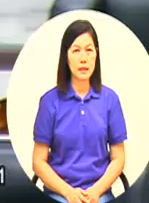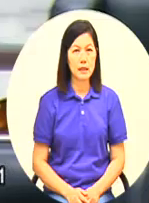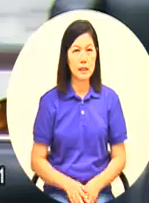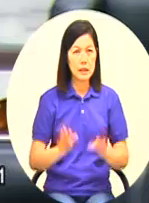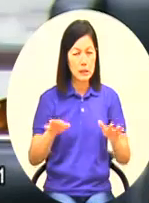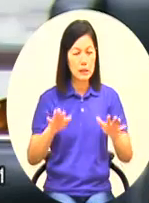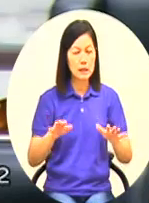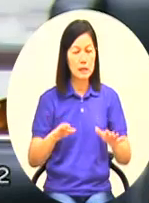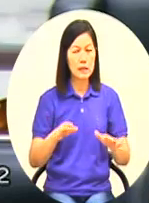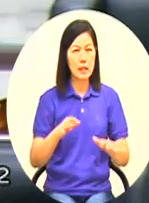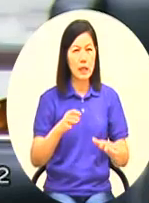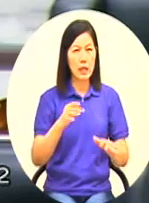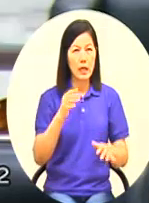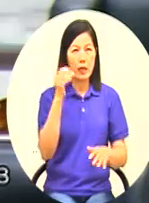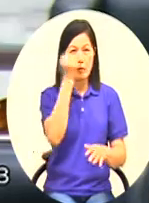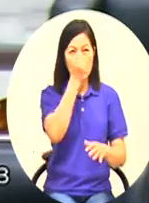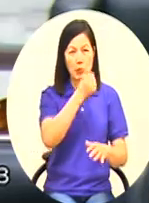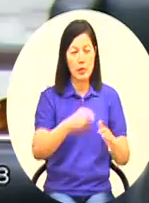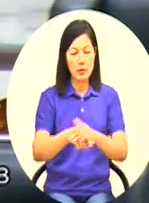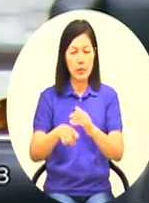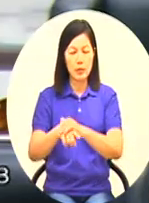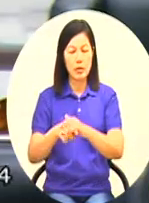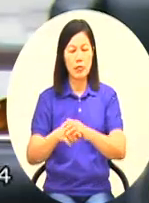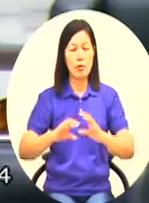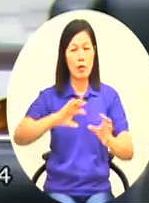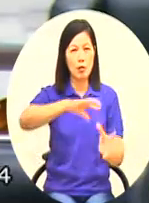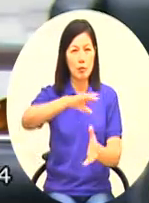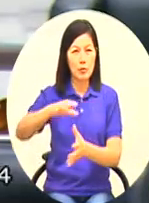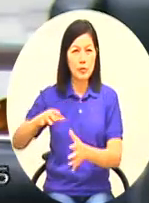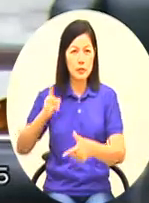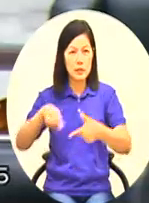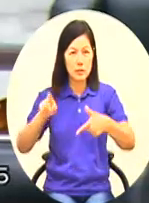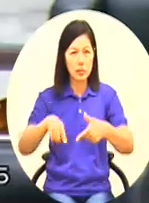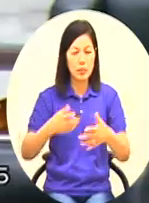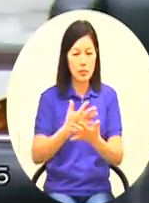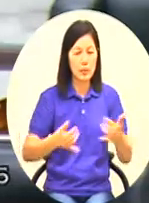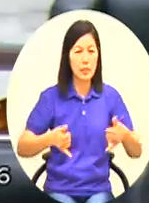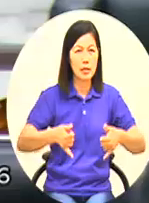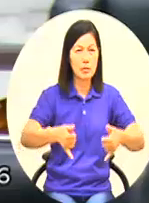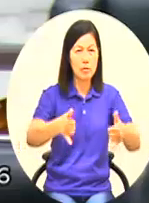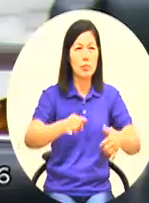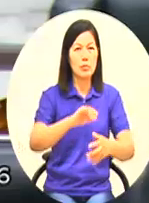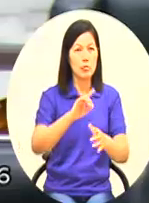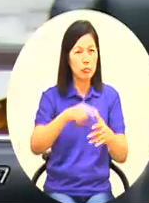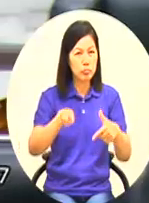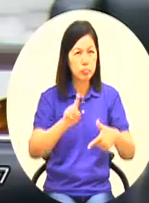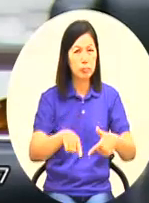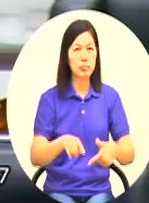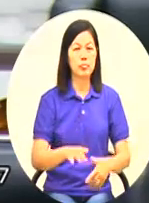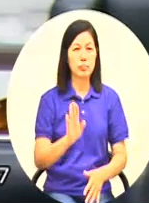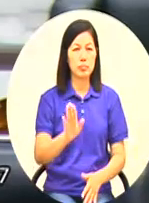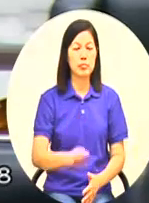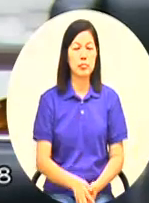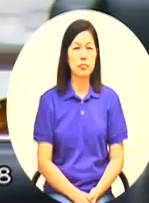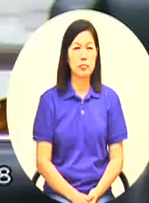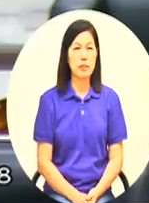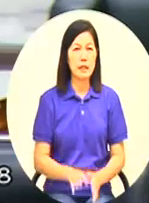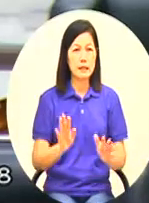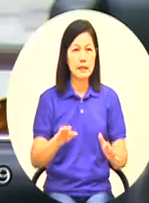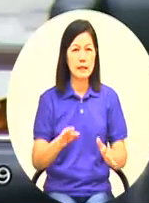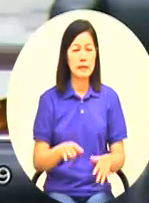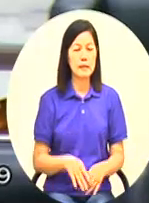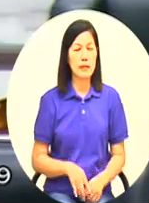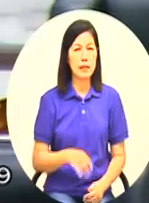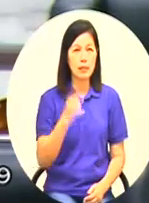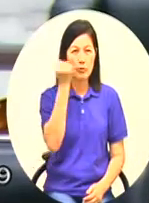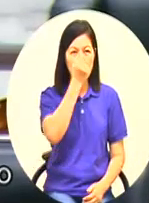罪哦，都已经国际化、网路化哦。那我们面对现代的犯罪的手